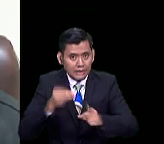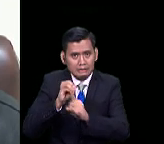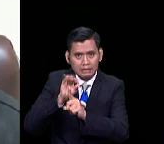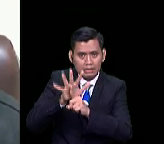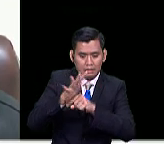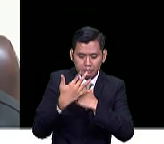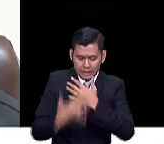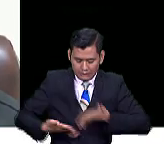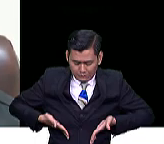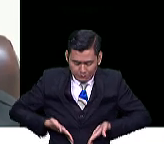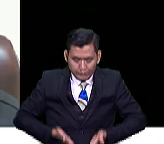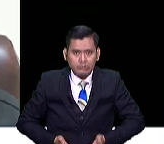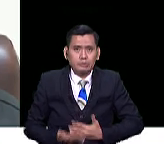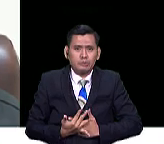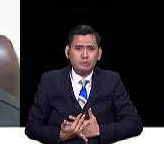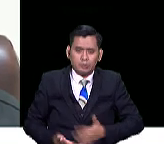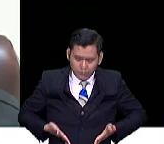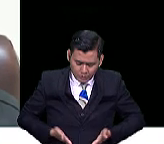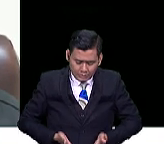yang terjangkit ni, dia akan